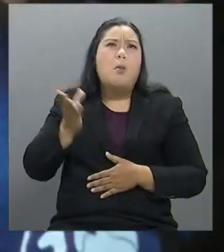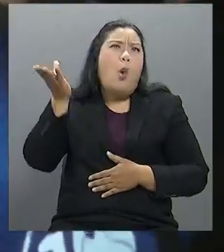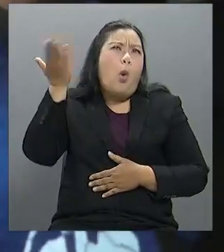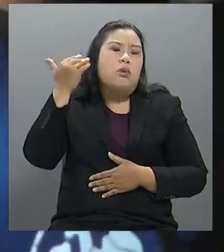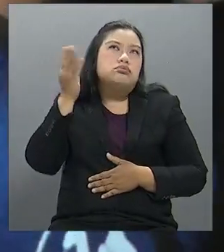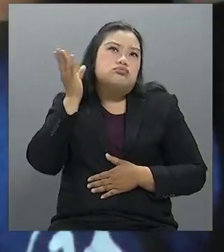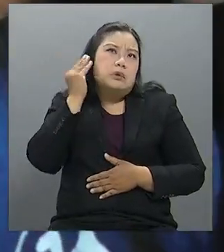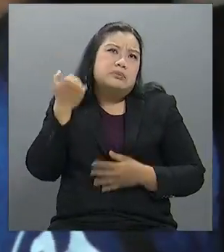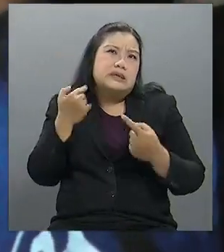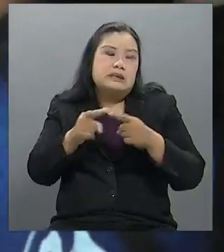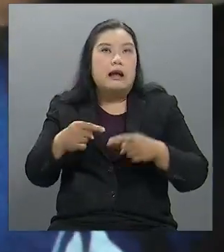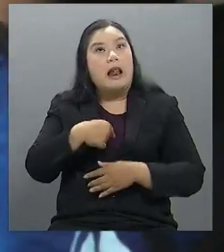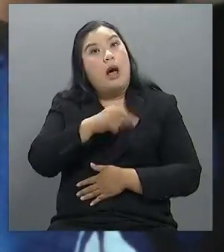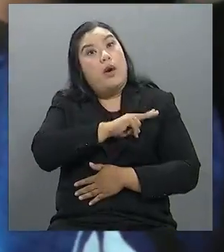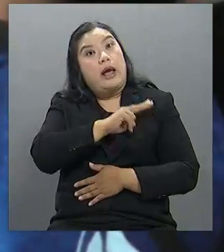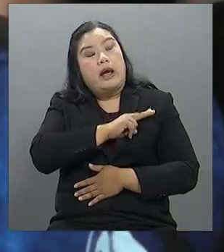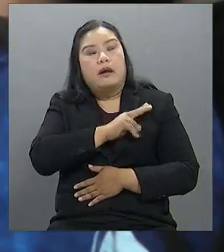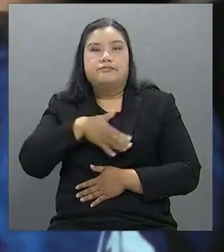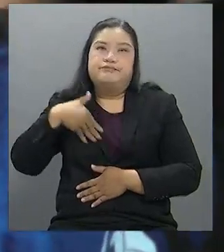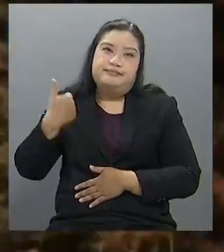พื้นที่บ้านตัวเองเนี่ยล่ะค่ะ